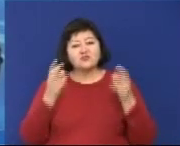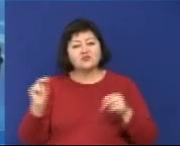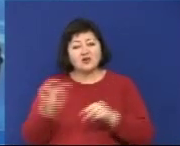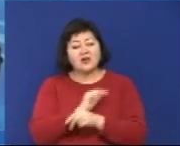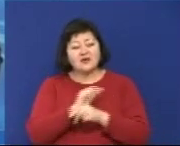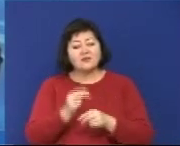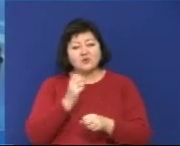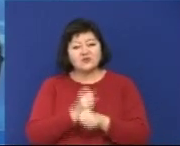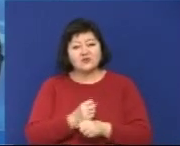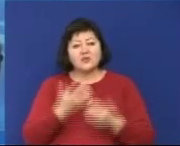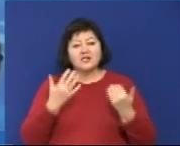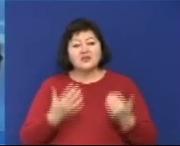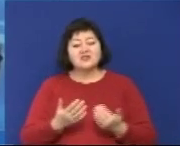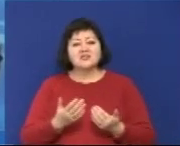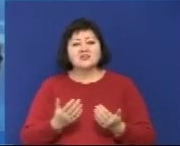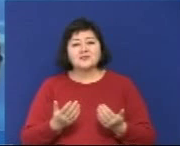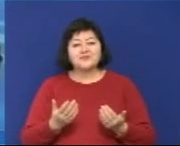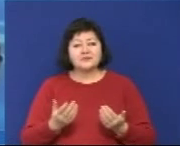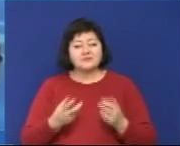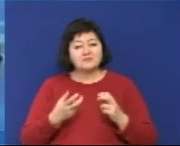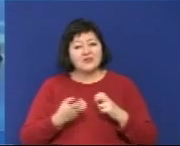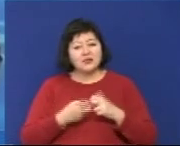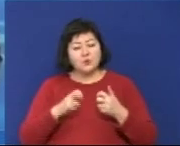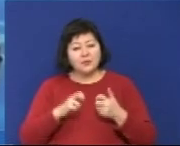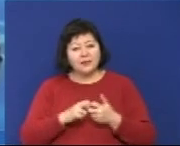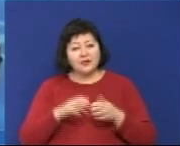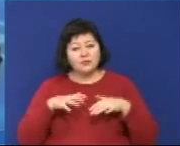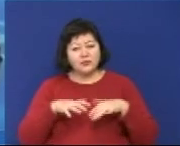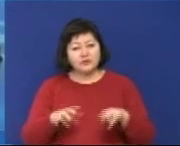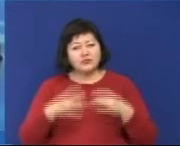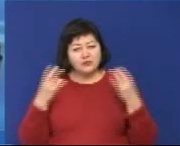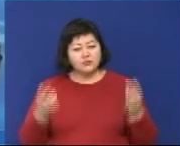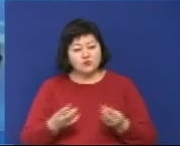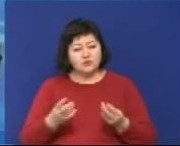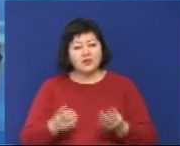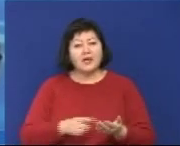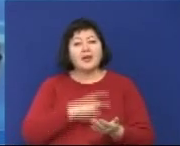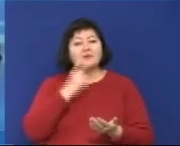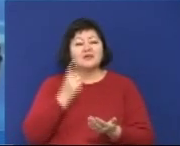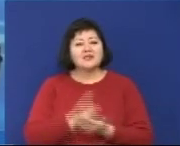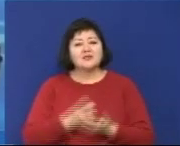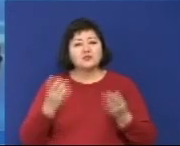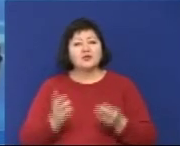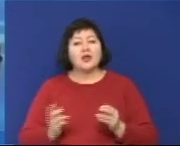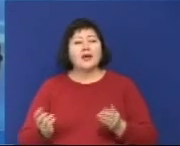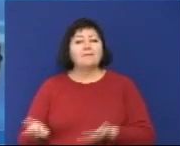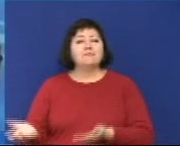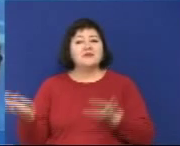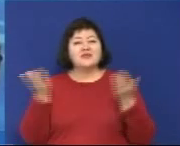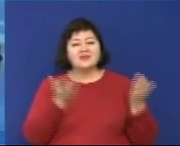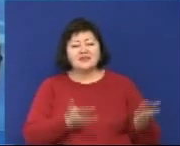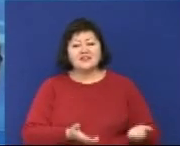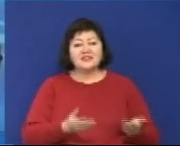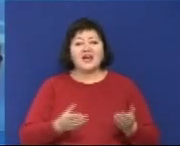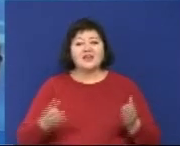них и вовсе не работают. Чтобы решить данную проблему, специалисты считают, что необходимо передать их в общее имущество дома. Однако